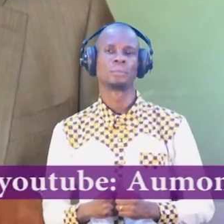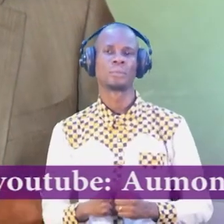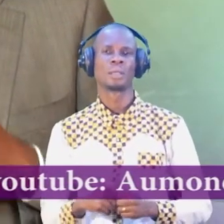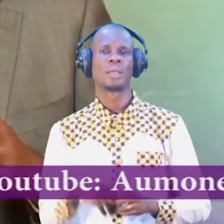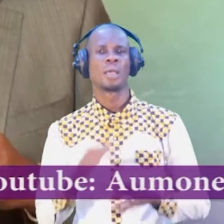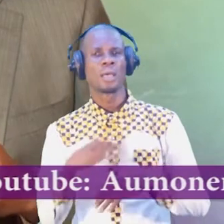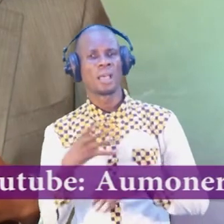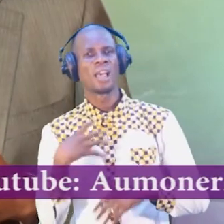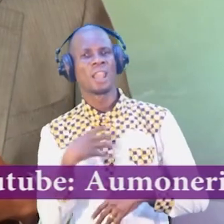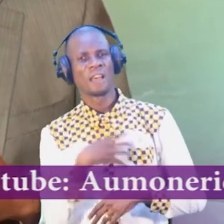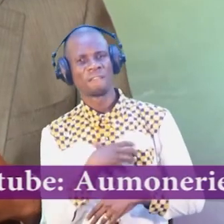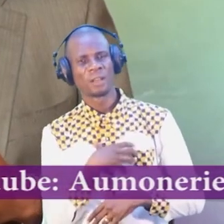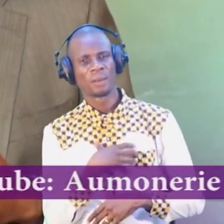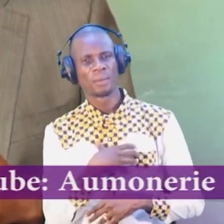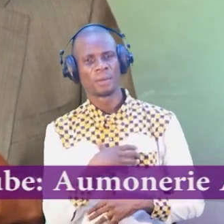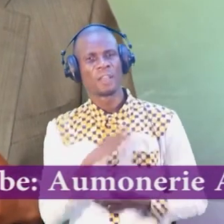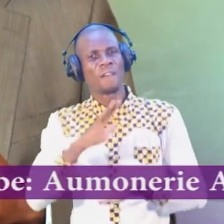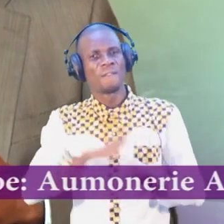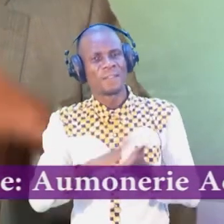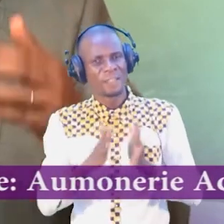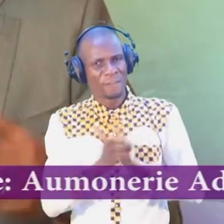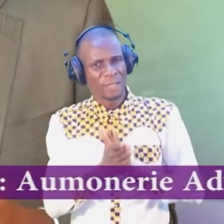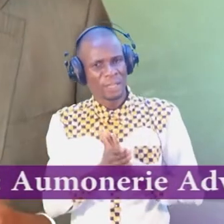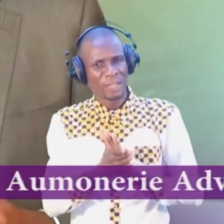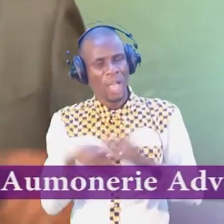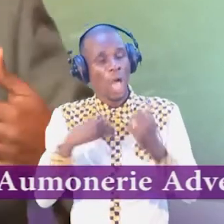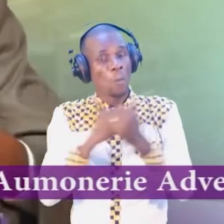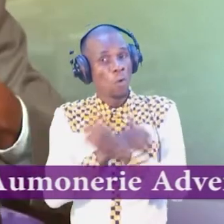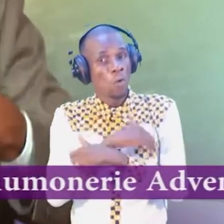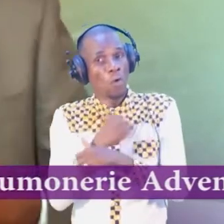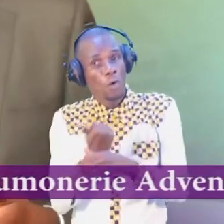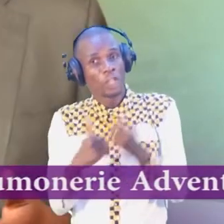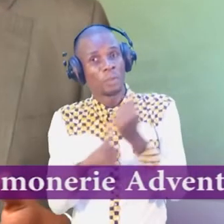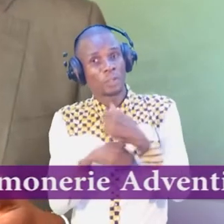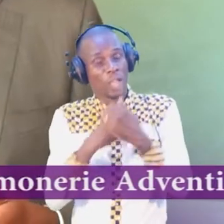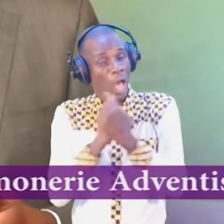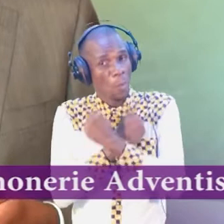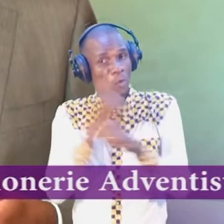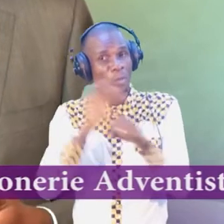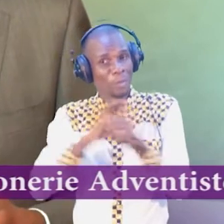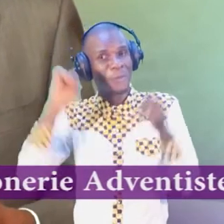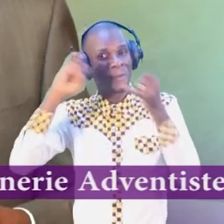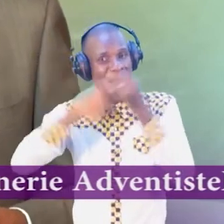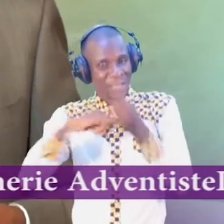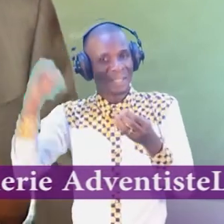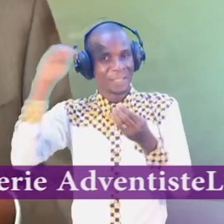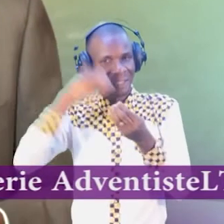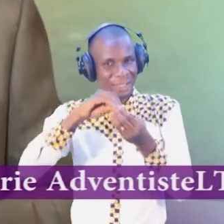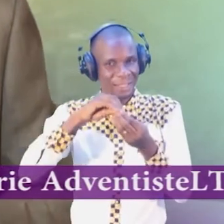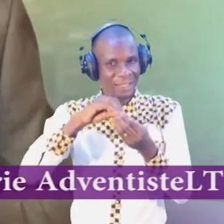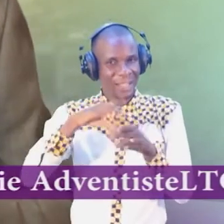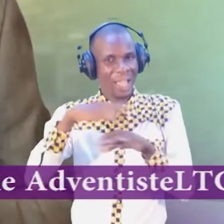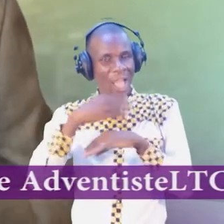lebele mobali ya kupaki. Mpe tango pa tango elekaki mwasi oyo ayebaki na kolinga